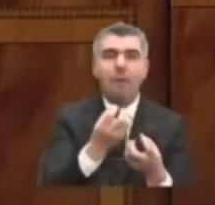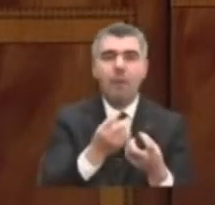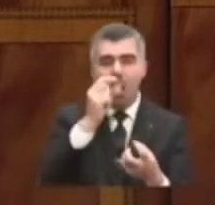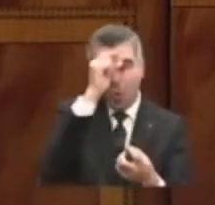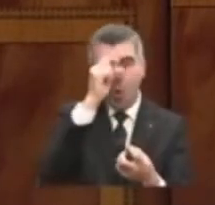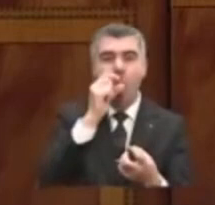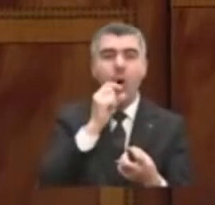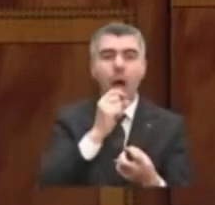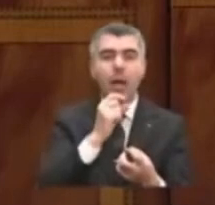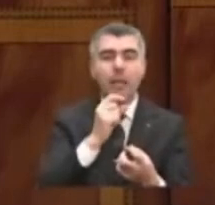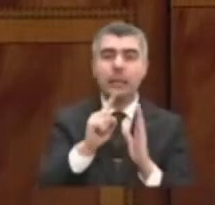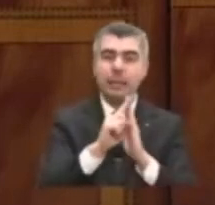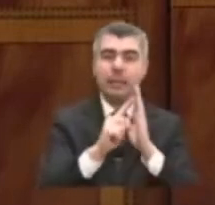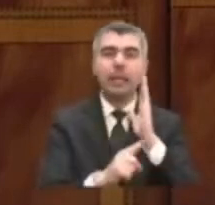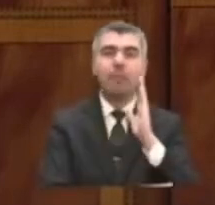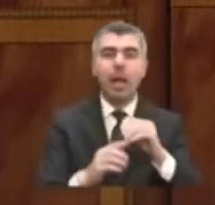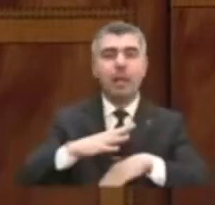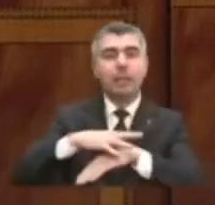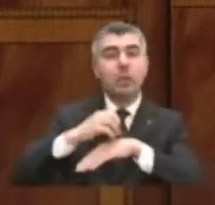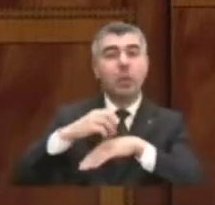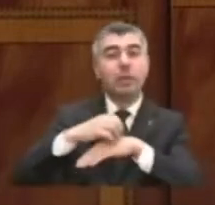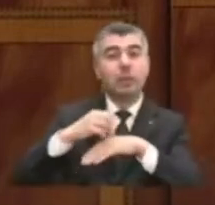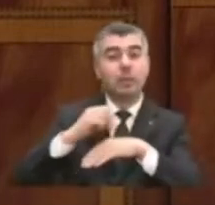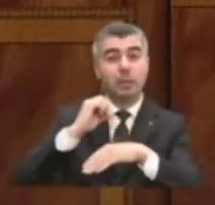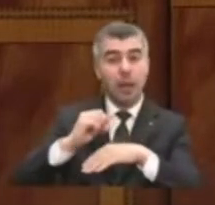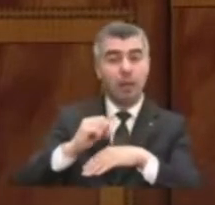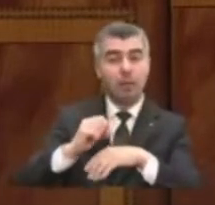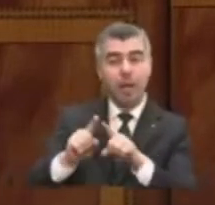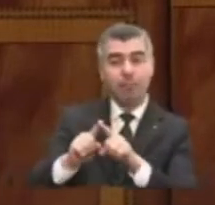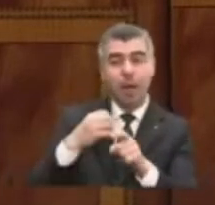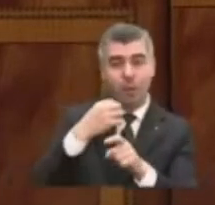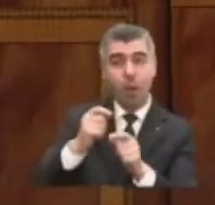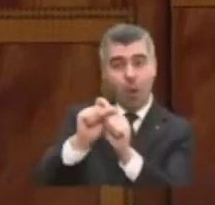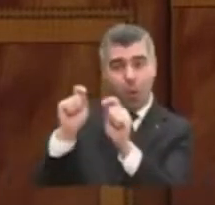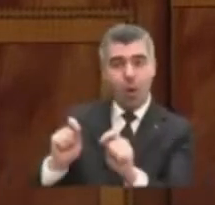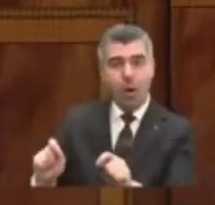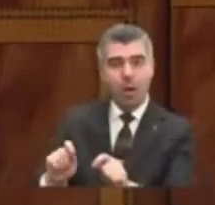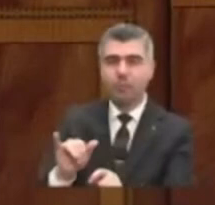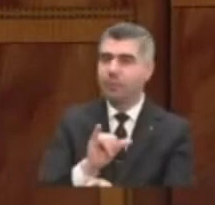خلال الاسبوع الماضي بالسويد كذلك